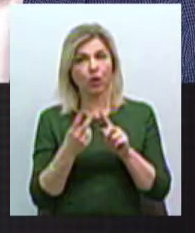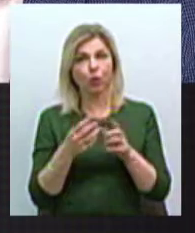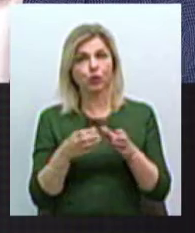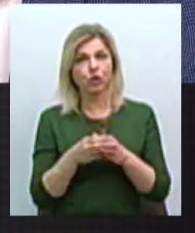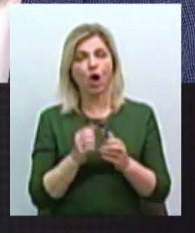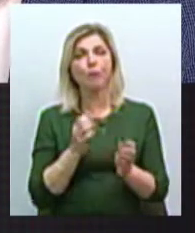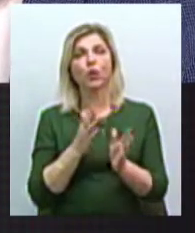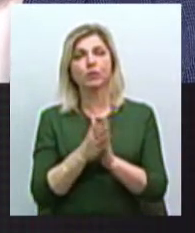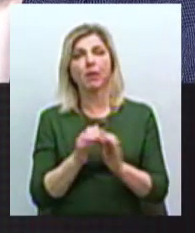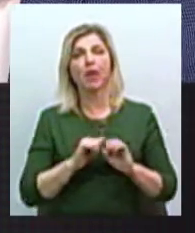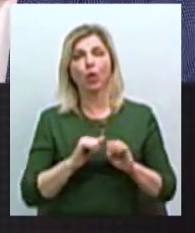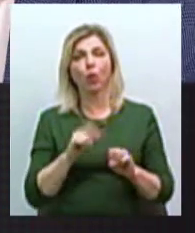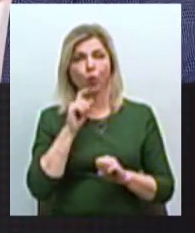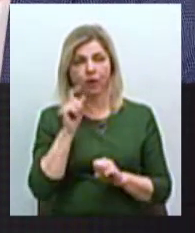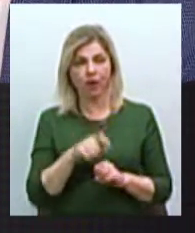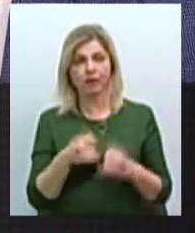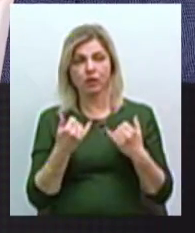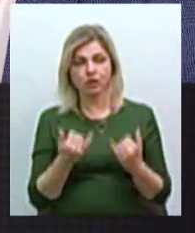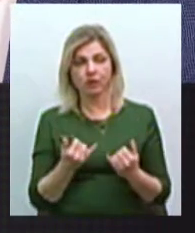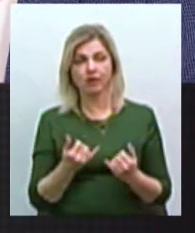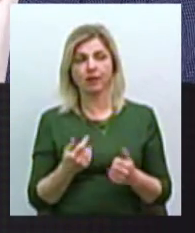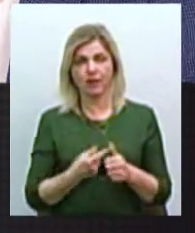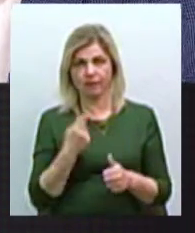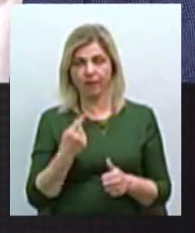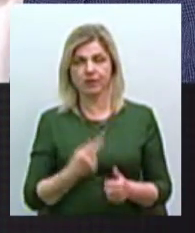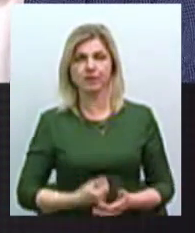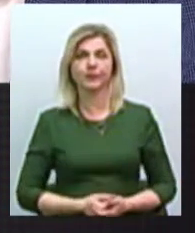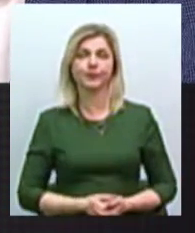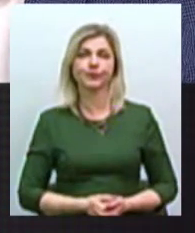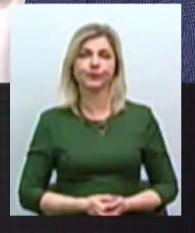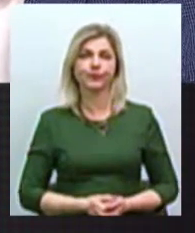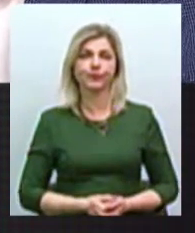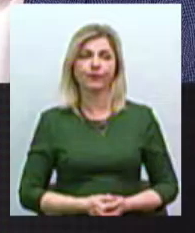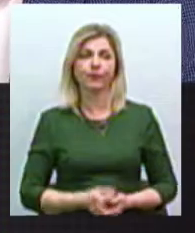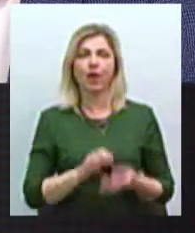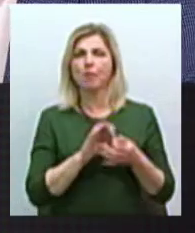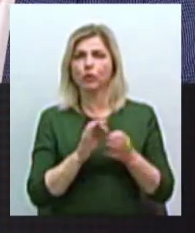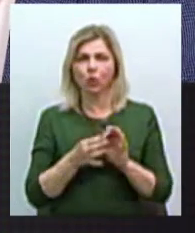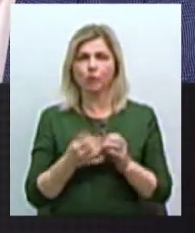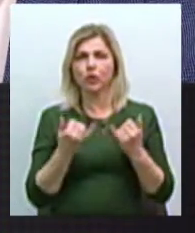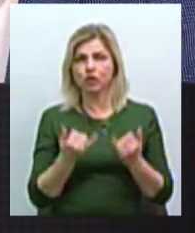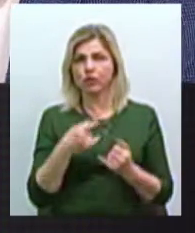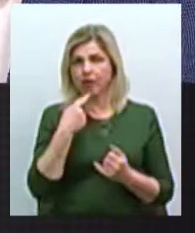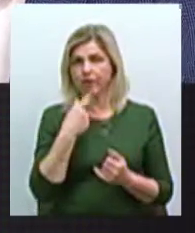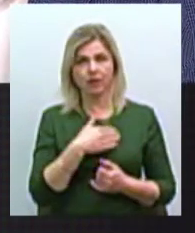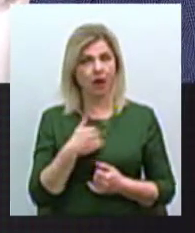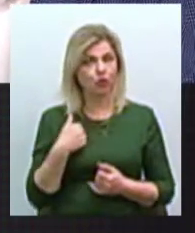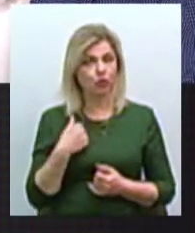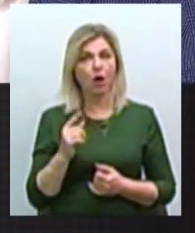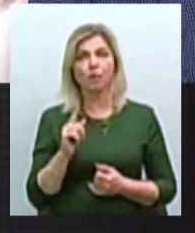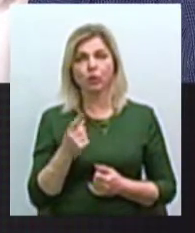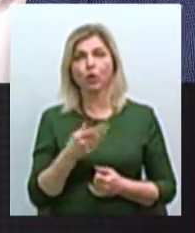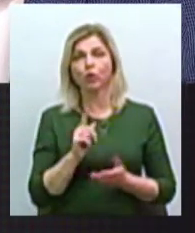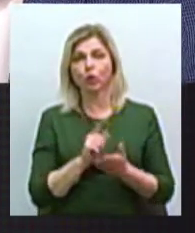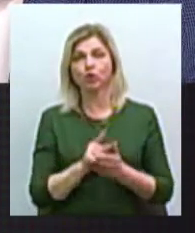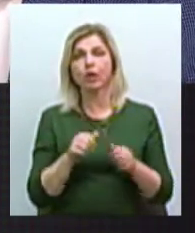проспекте Героев Украины, вот как сейчас называется, да, вот, более подробно сейчас говорить не хочу, потому что мы должны принять